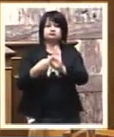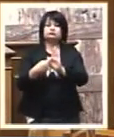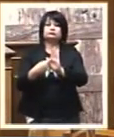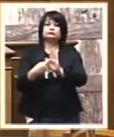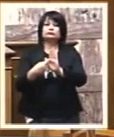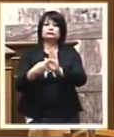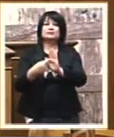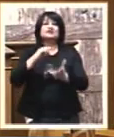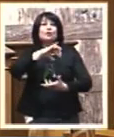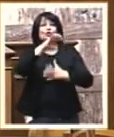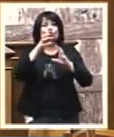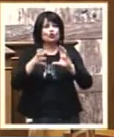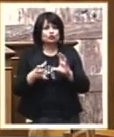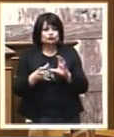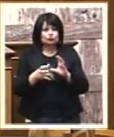την Ιφίλιο